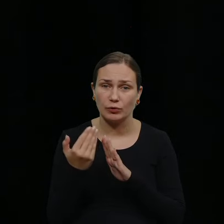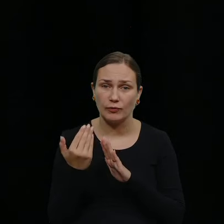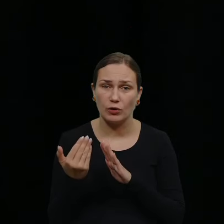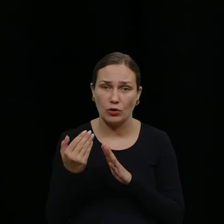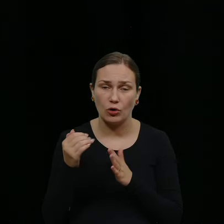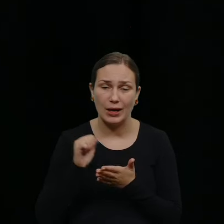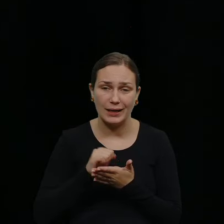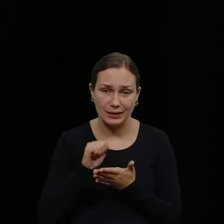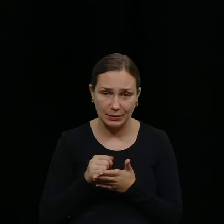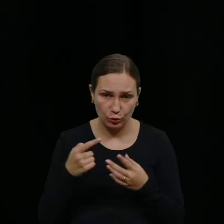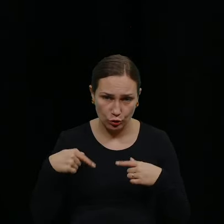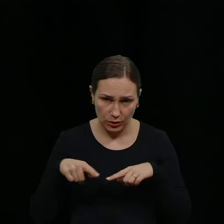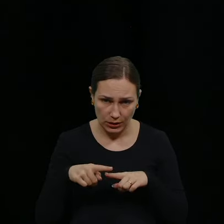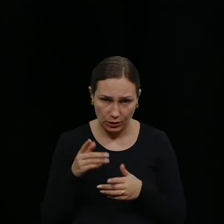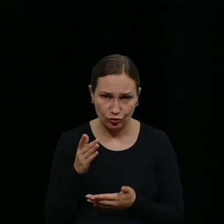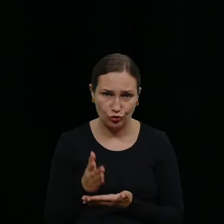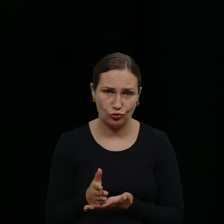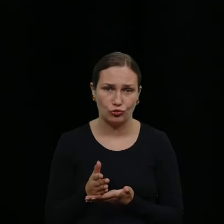įstatymų leidybos srityje